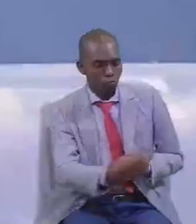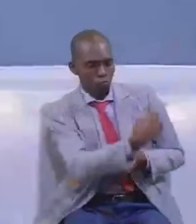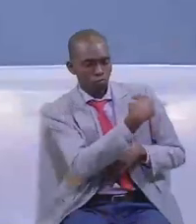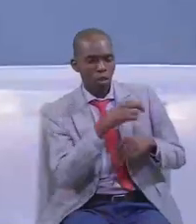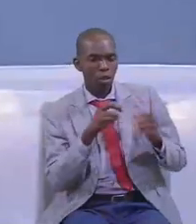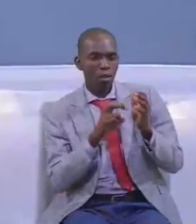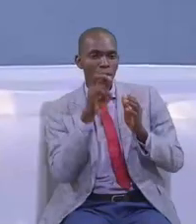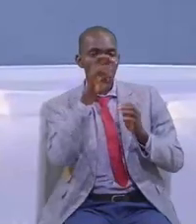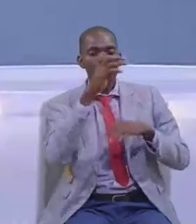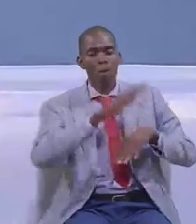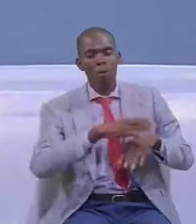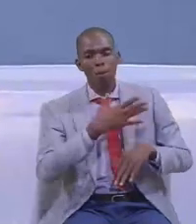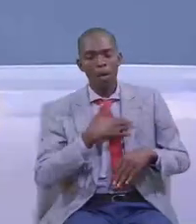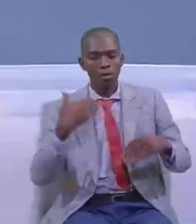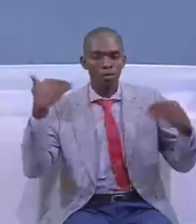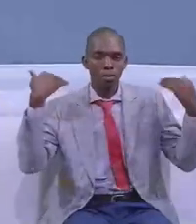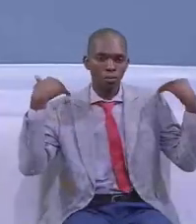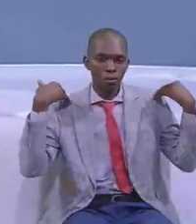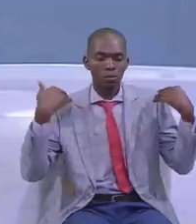monte sur mon épaule.